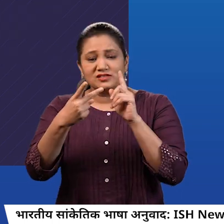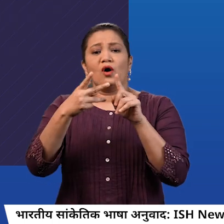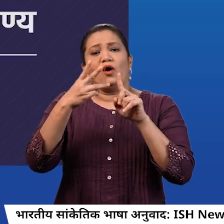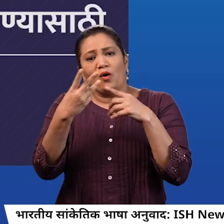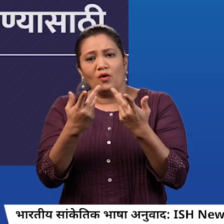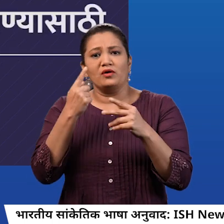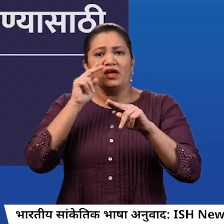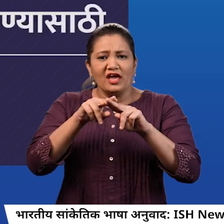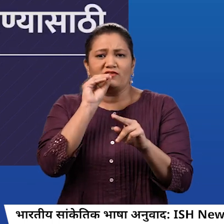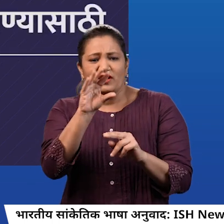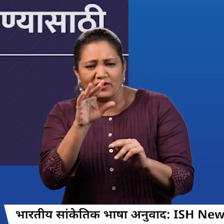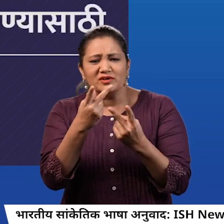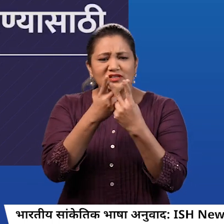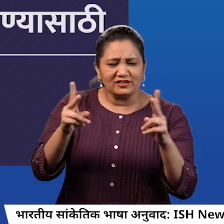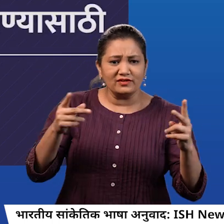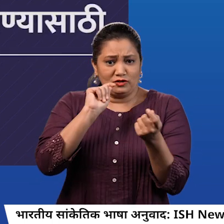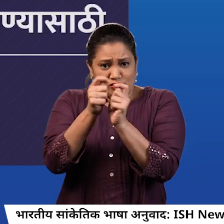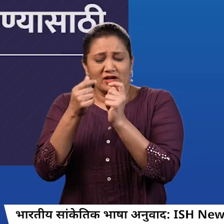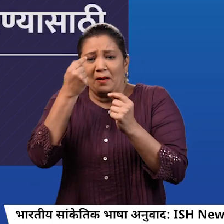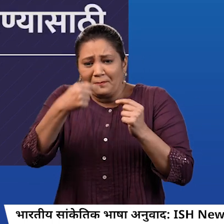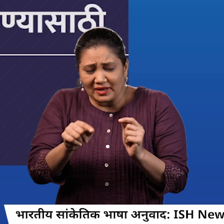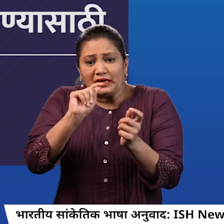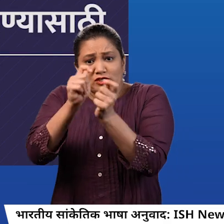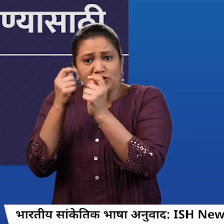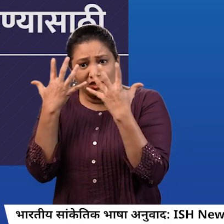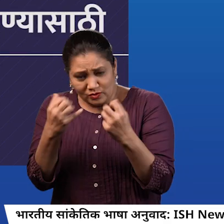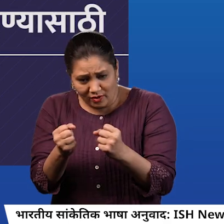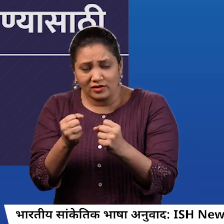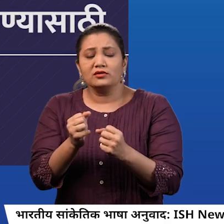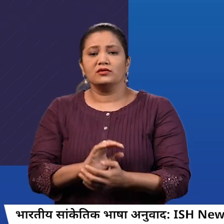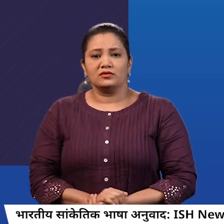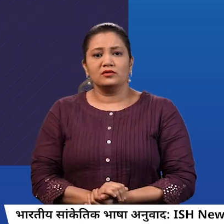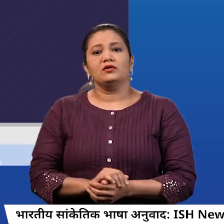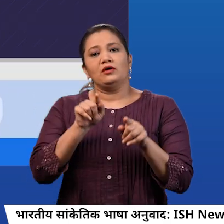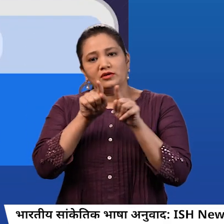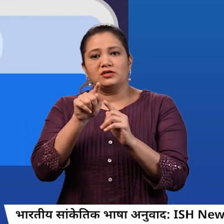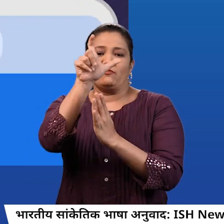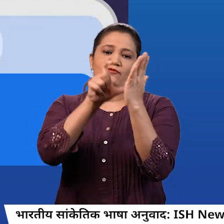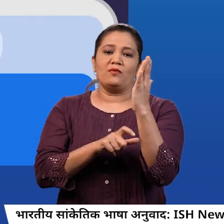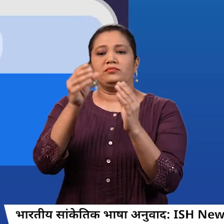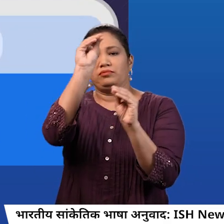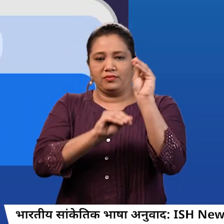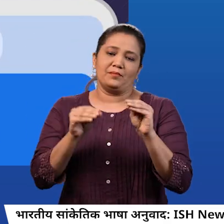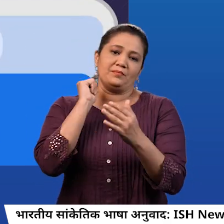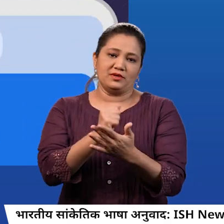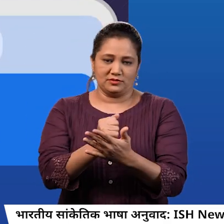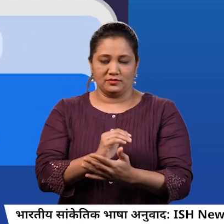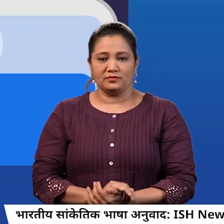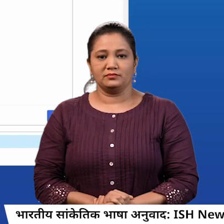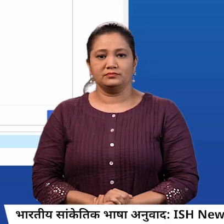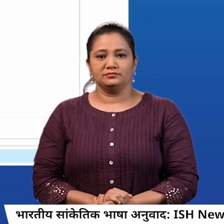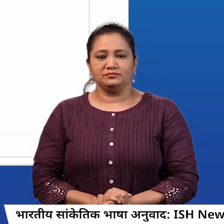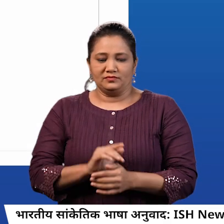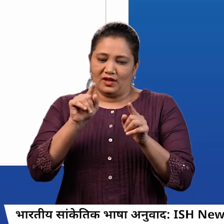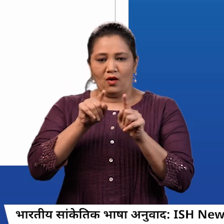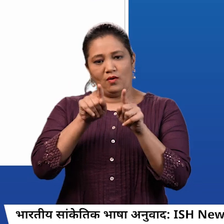अथवा नावासह इतर वैयक्तिक तपशिलात काही चुकांची दुरुस्ती किंवा सुधारणा करून घ्यायची असतील तर आपल्याला हा अर्ज भरून द्यावा लागतो.